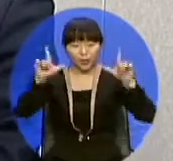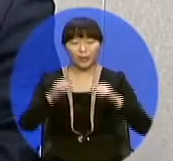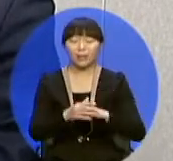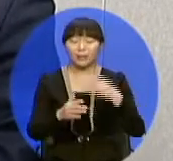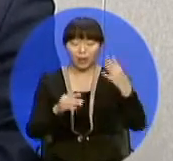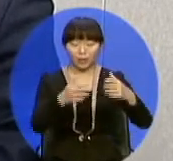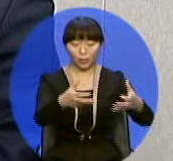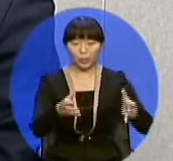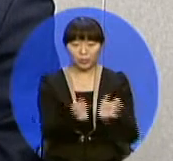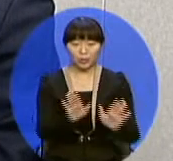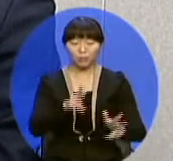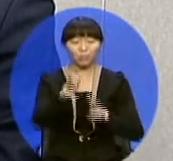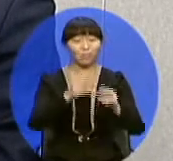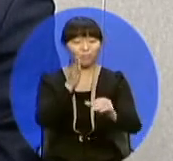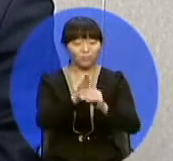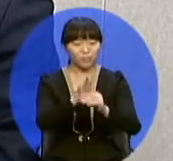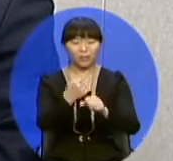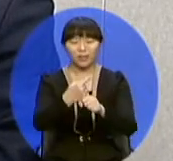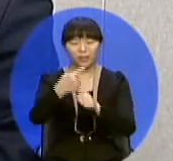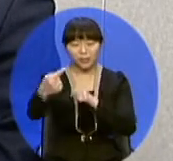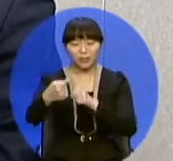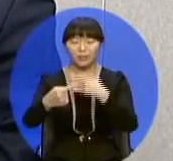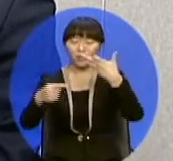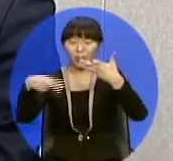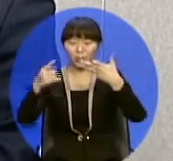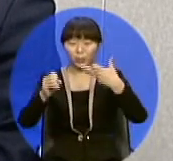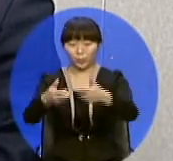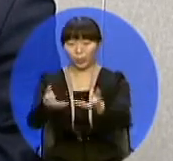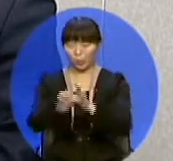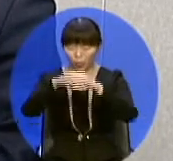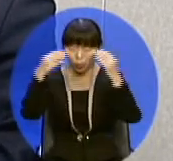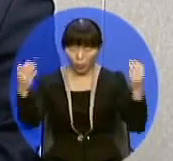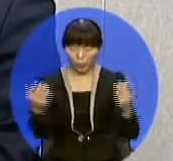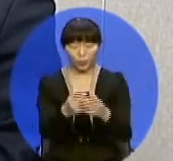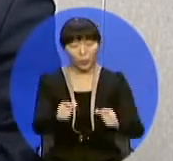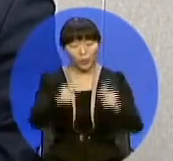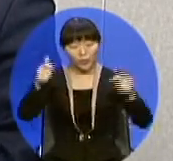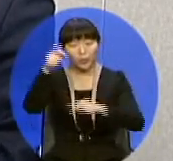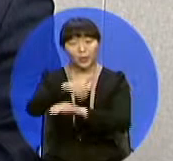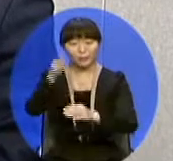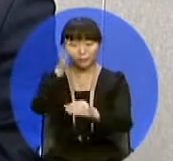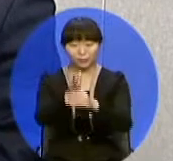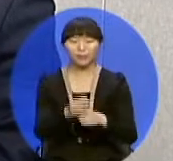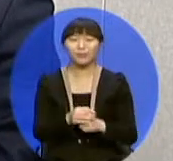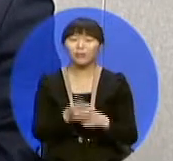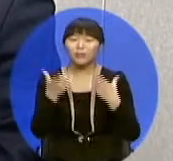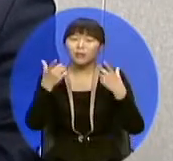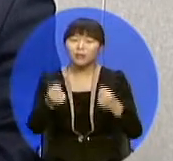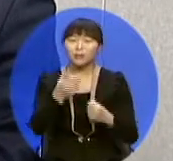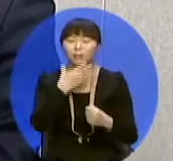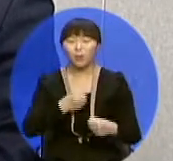4개 동에서 복지동을 운영하고 있는데 내년에는 18개 동 전 동으로 확대할 예정이고 이런 복지동에